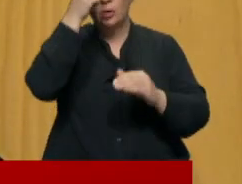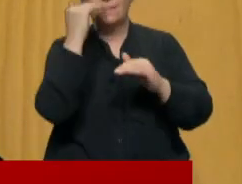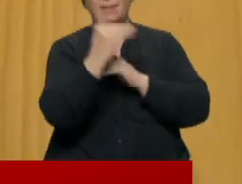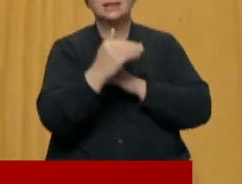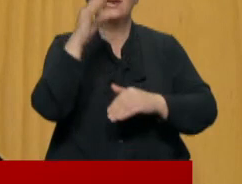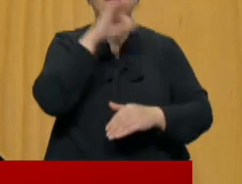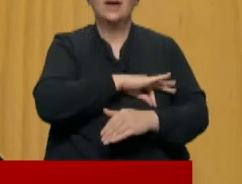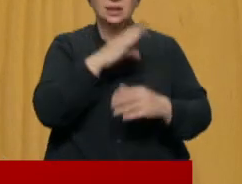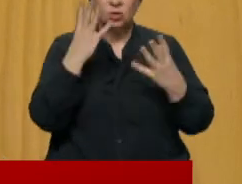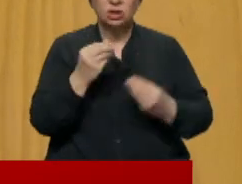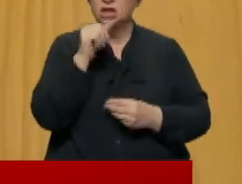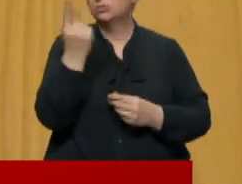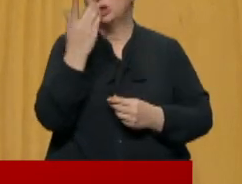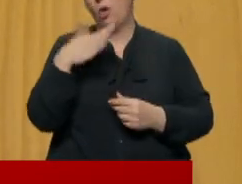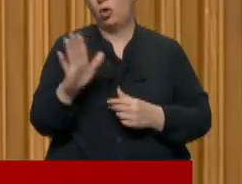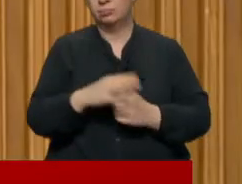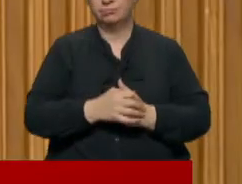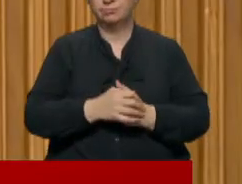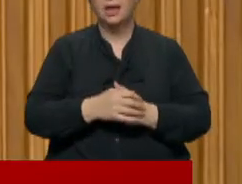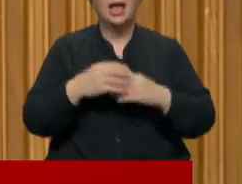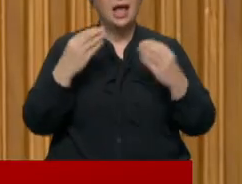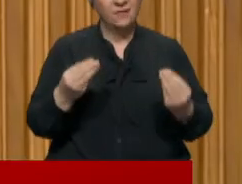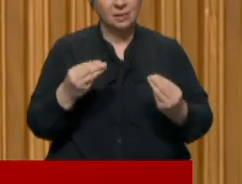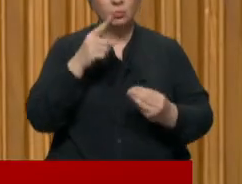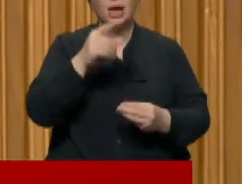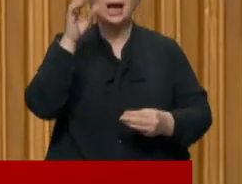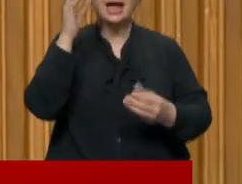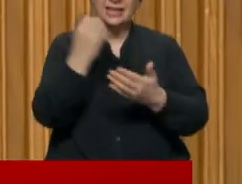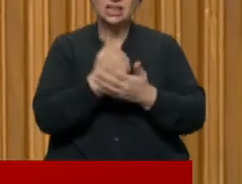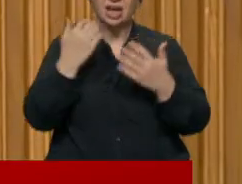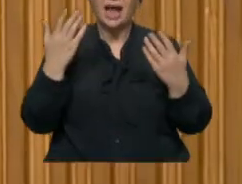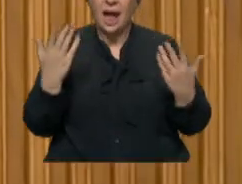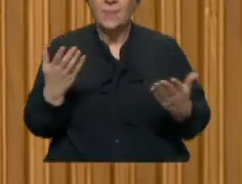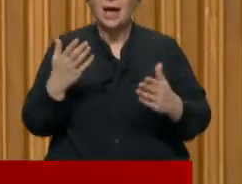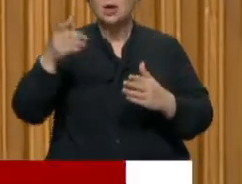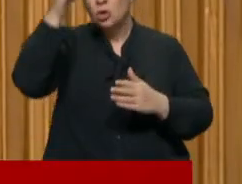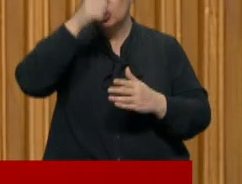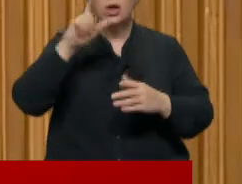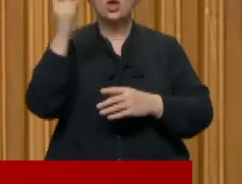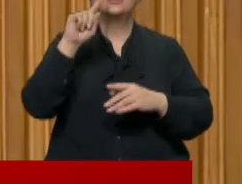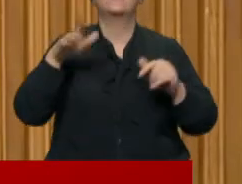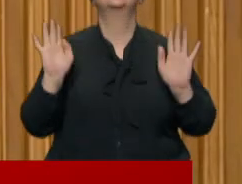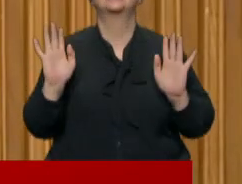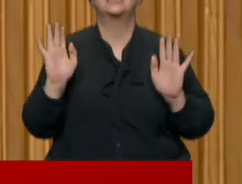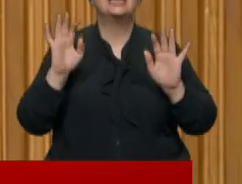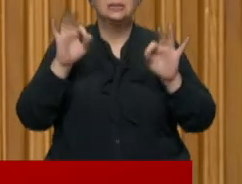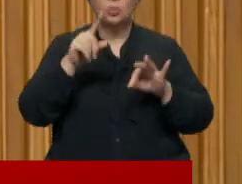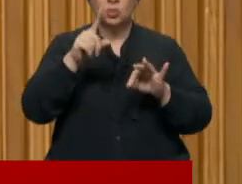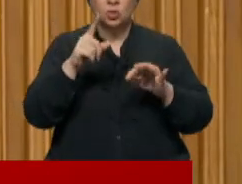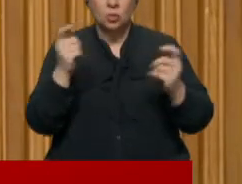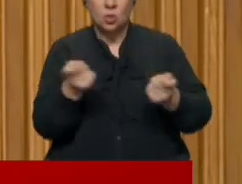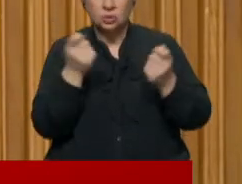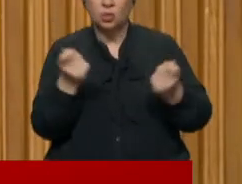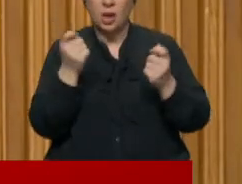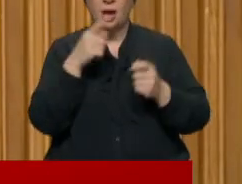milletine kazandıracağı hiçbir şey yoktur. Efendim bunlar kazanacaklar ama memleketi yönetemezler. Şimdi bunun